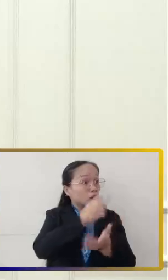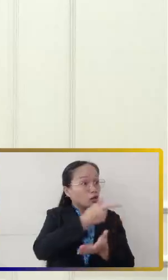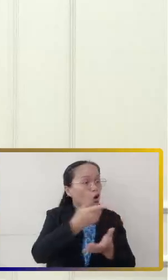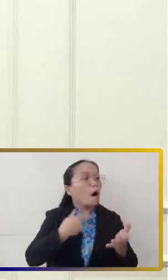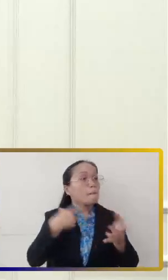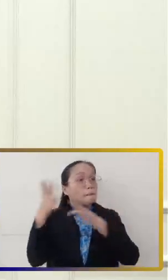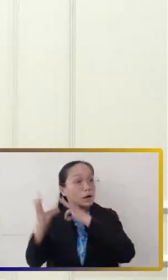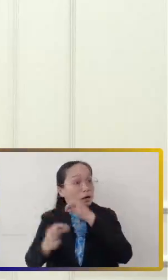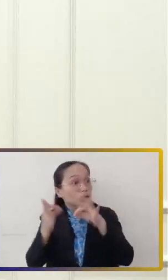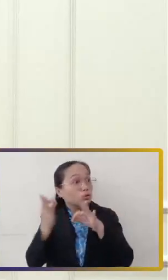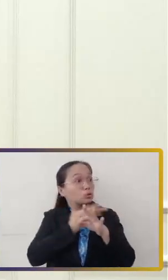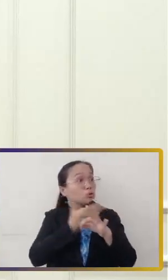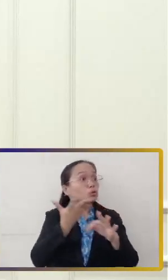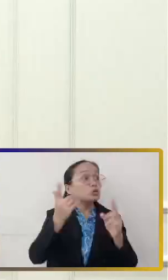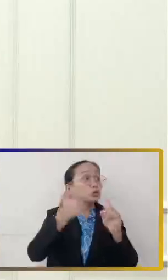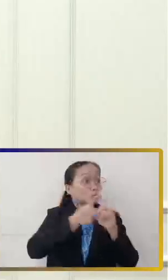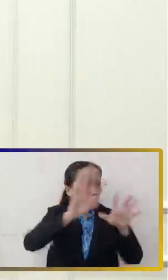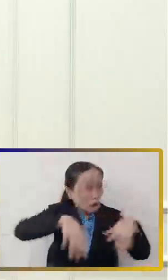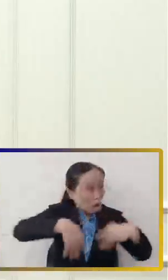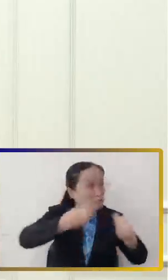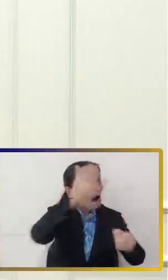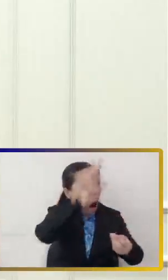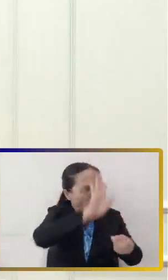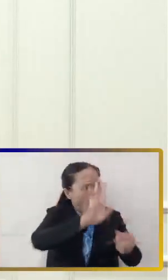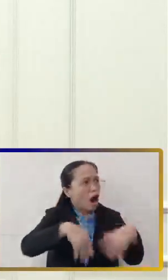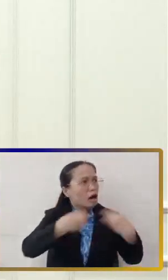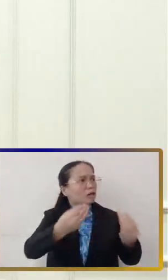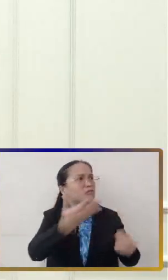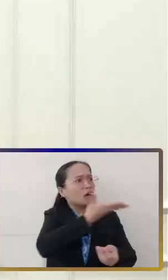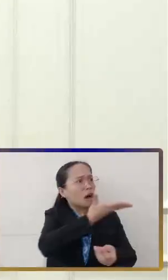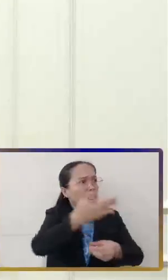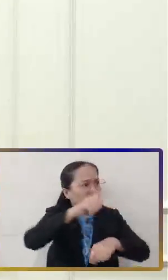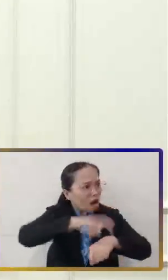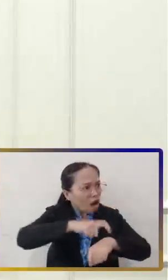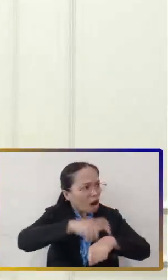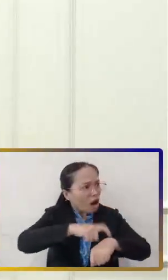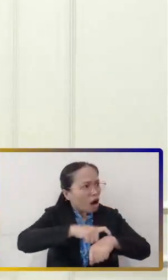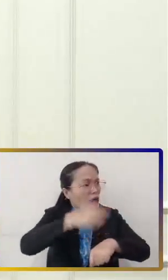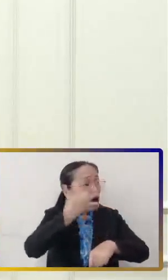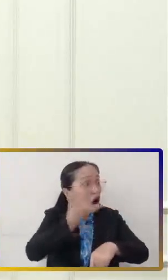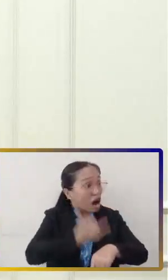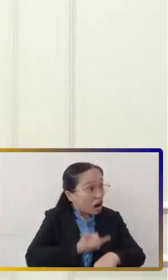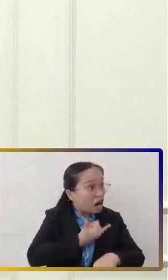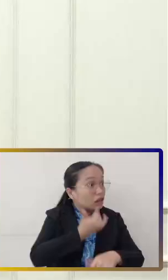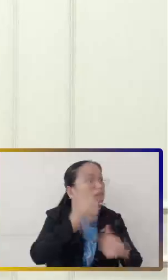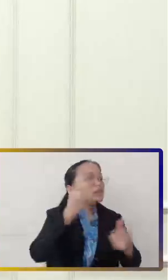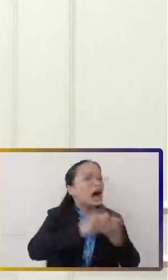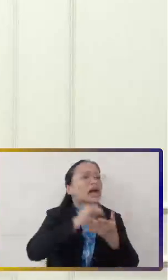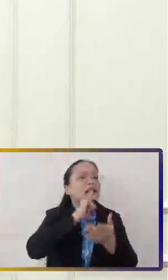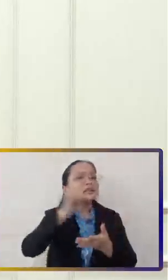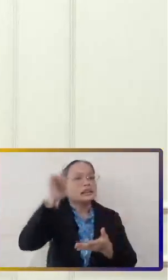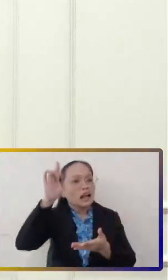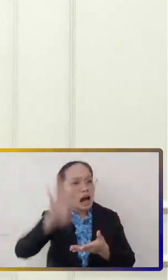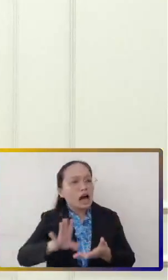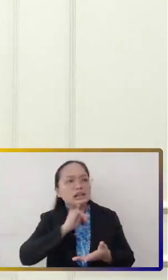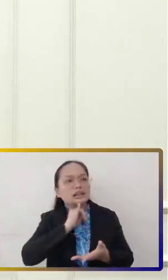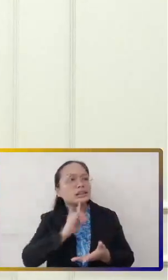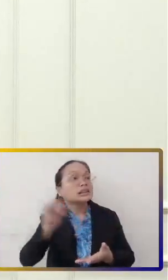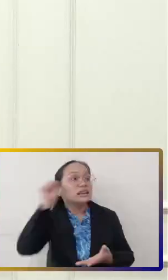fellowship you, just to take time with you. Why? Because that is His beauty.